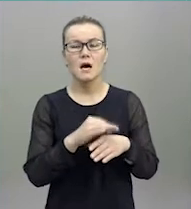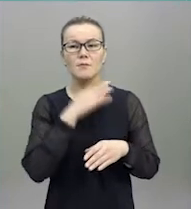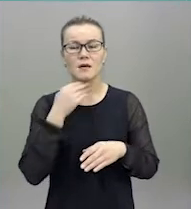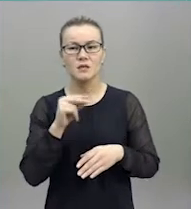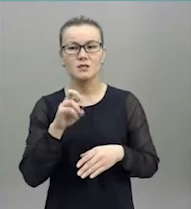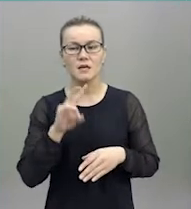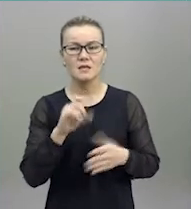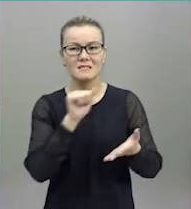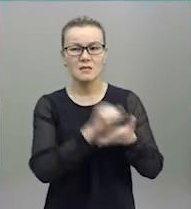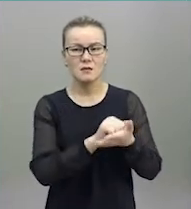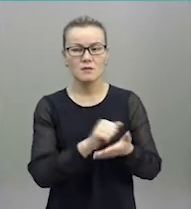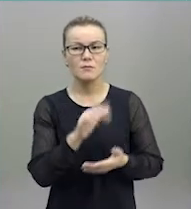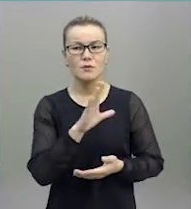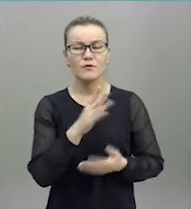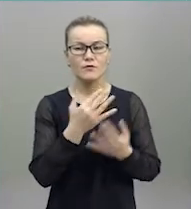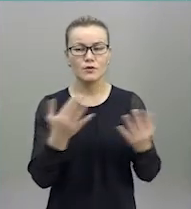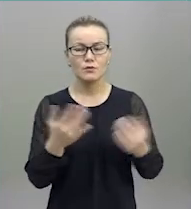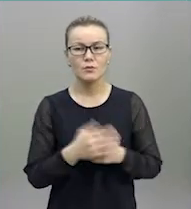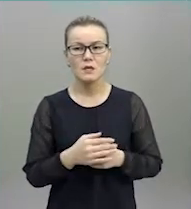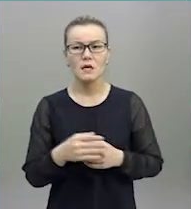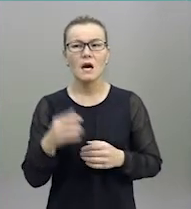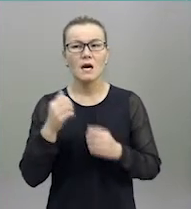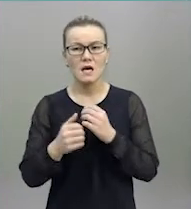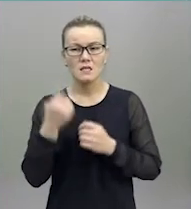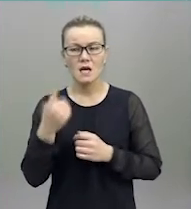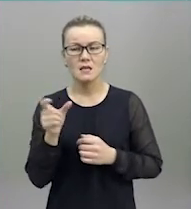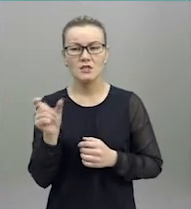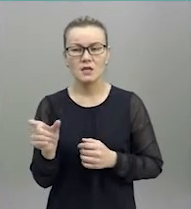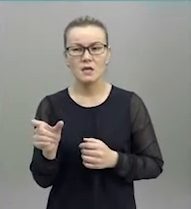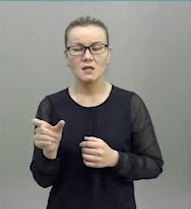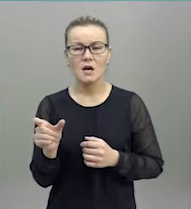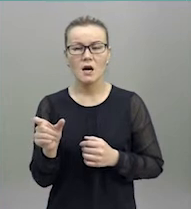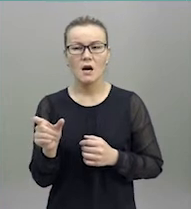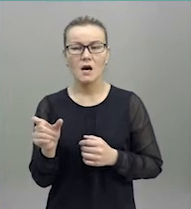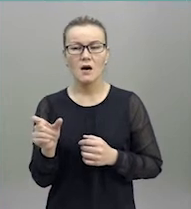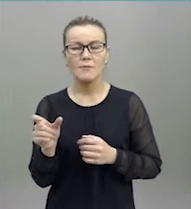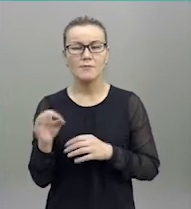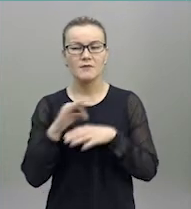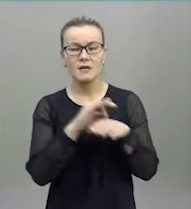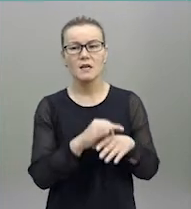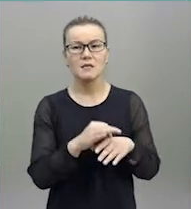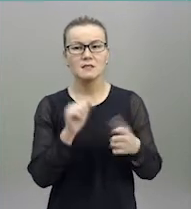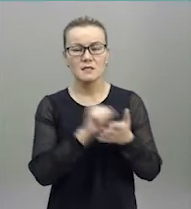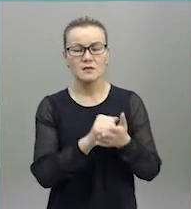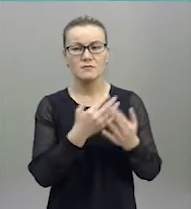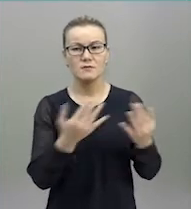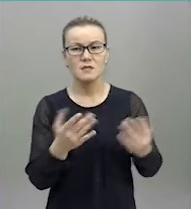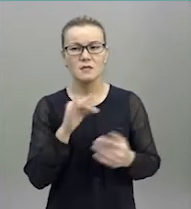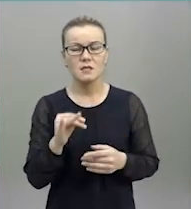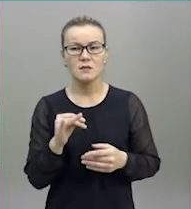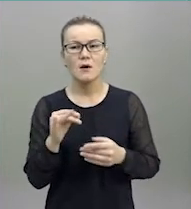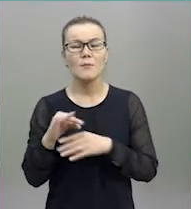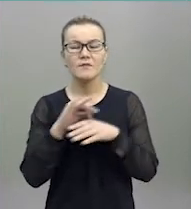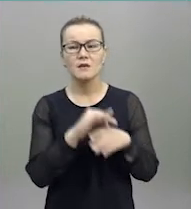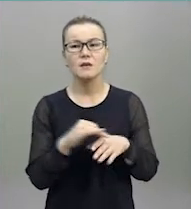виду для этого мы каждый одночлен привели к стандартному виду и далее привели подобные